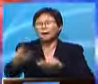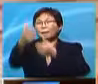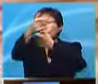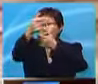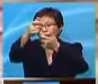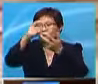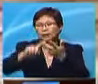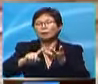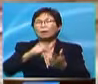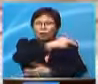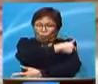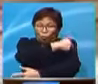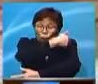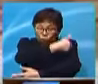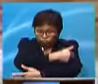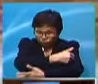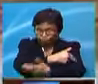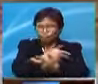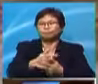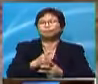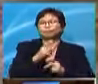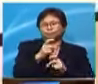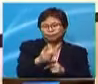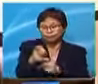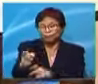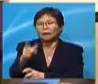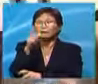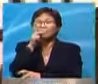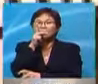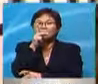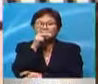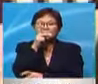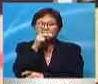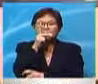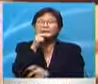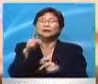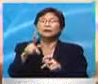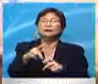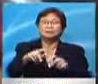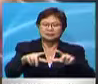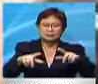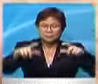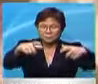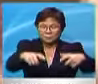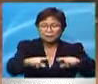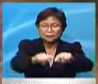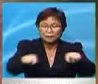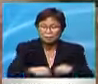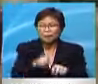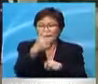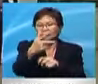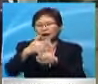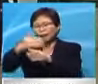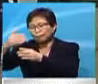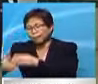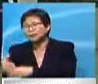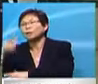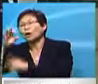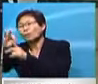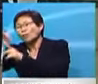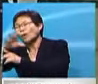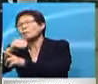Raja dan Hospital sultanah bahiah Kedah destinasi Ketiga program itu selepas Pulau Pinang dan